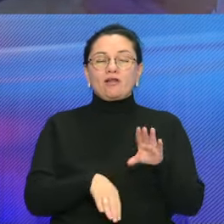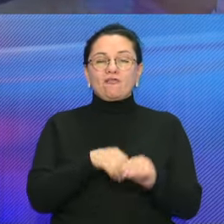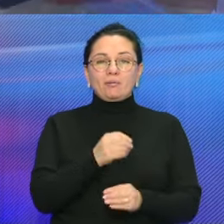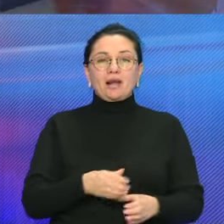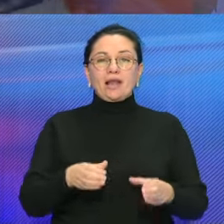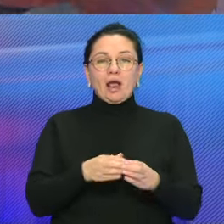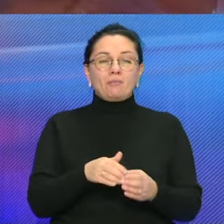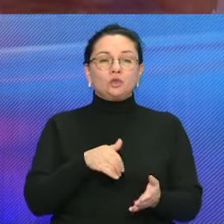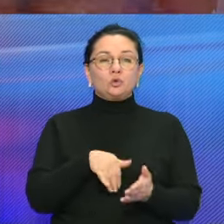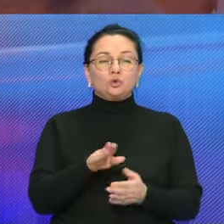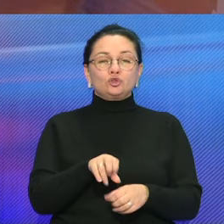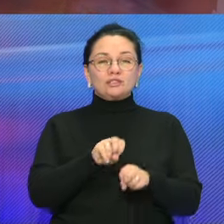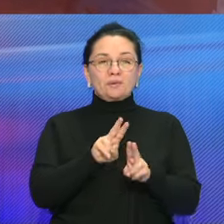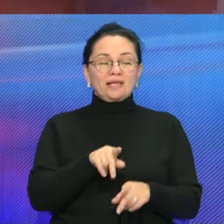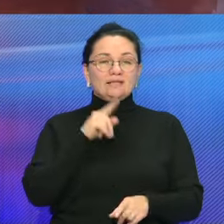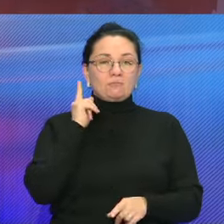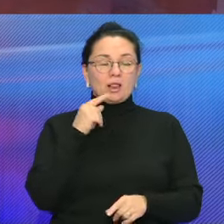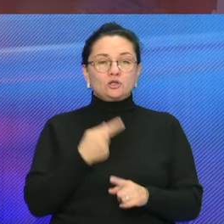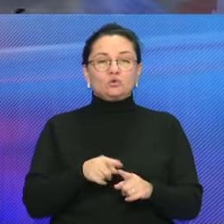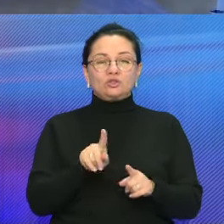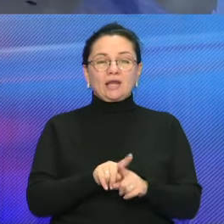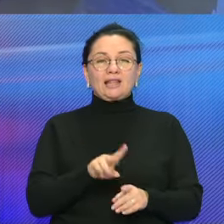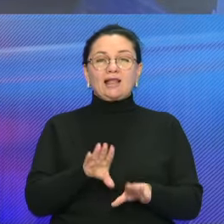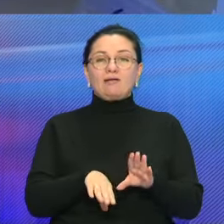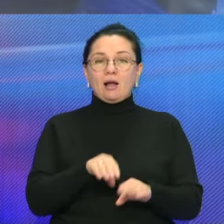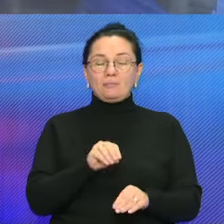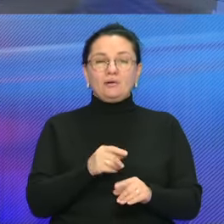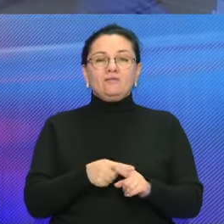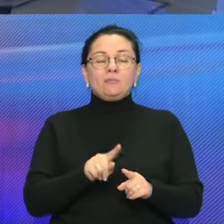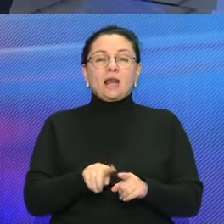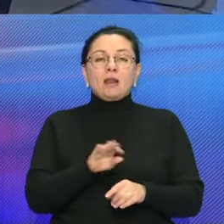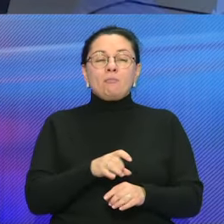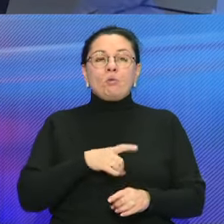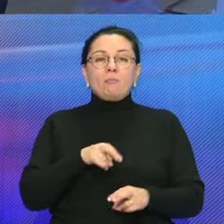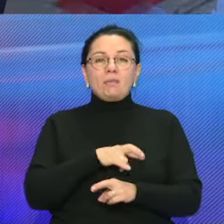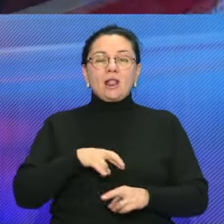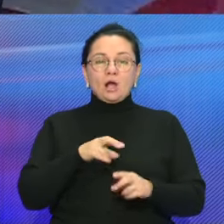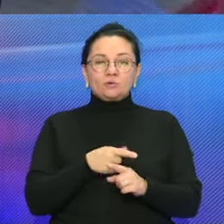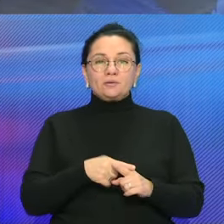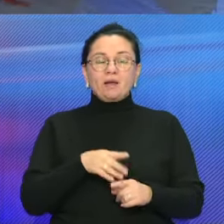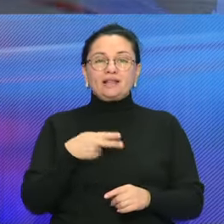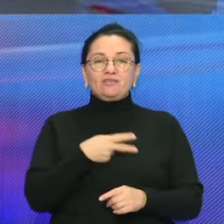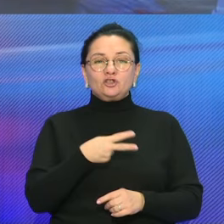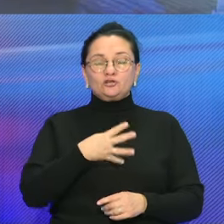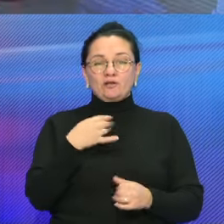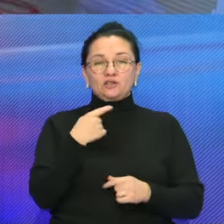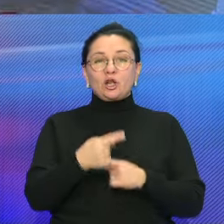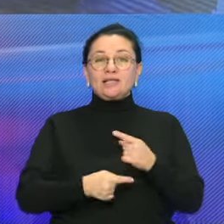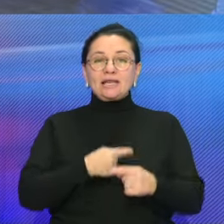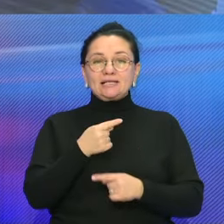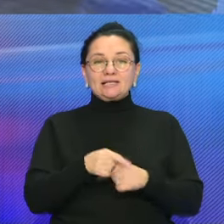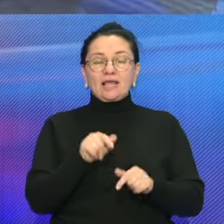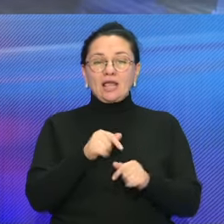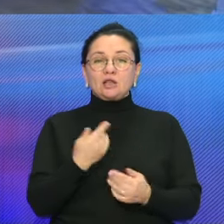лепших молодих спеціалістів. Її визначили по виниках конкурсу «Моя Білорусь-2024». Йон традиційний і сьогоднішній